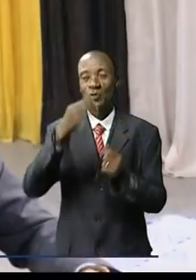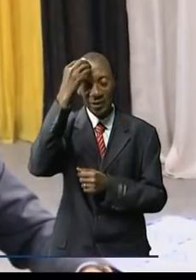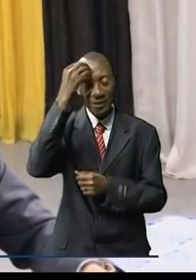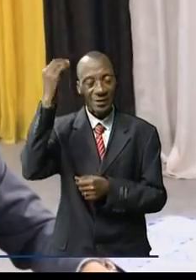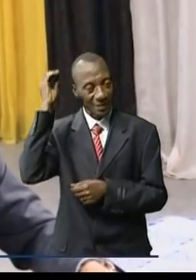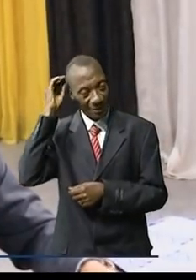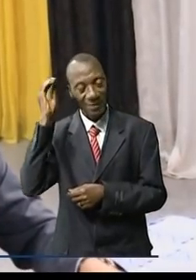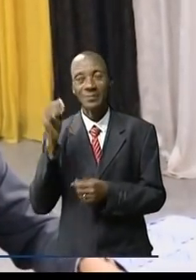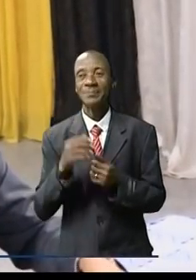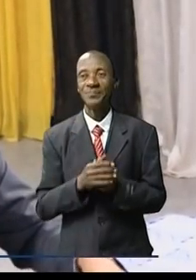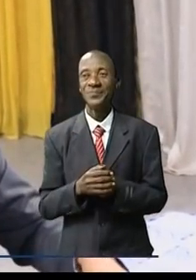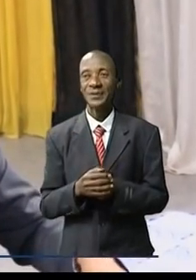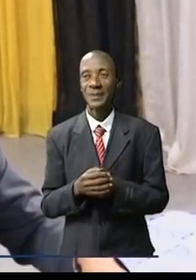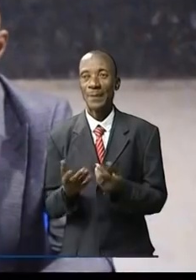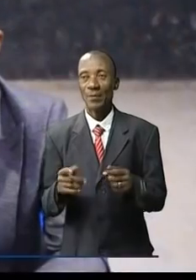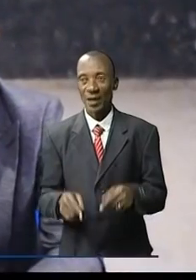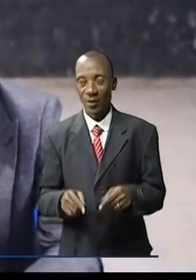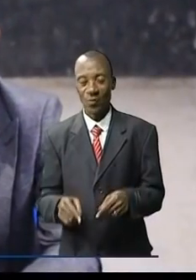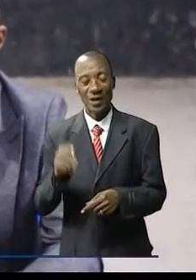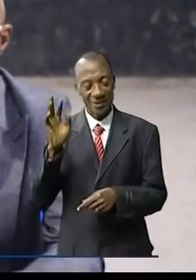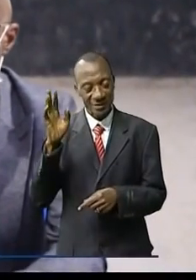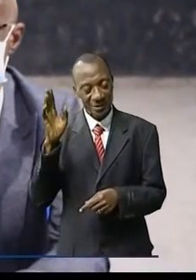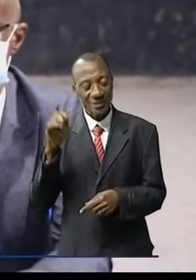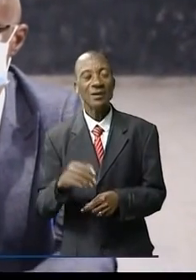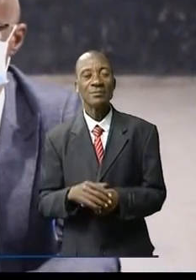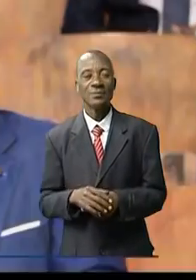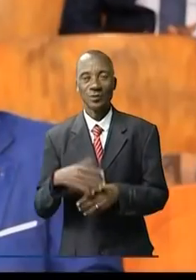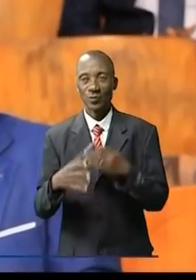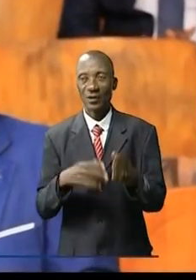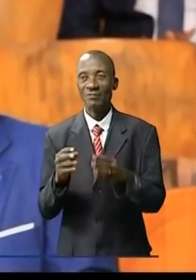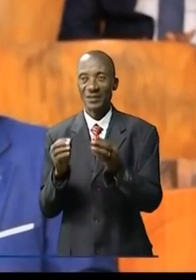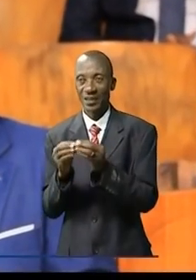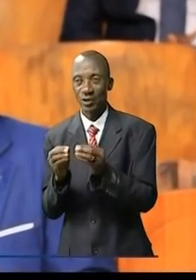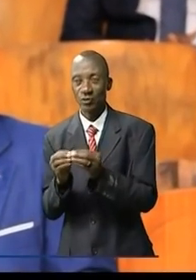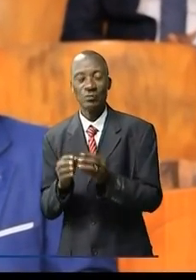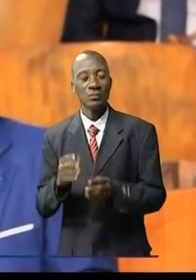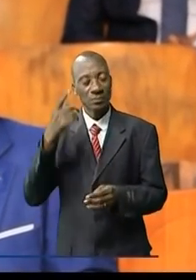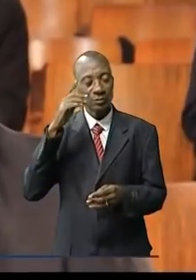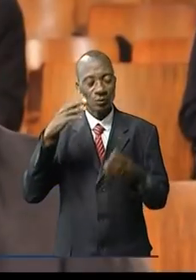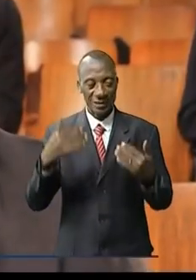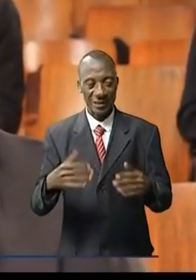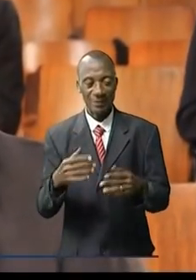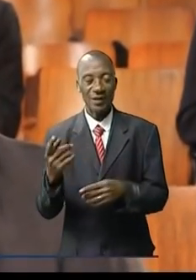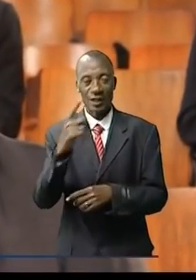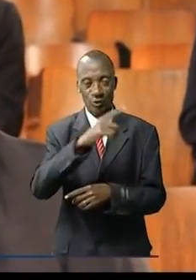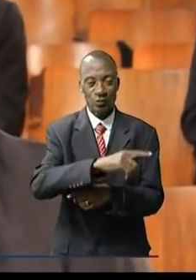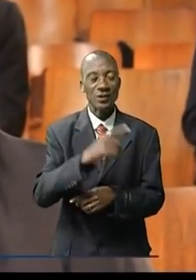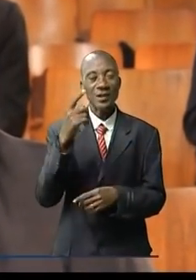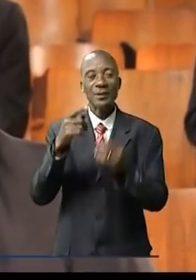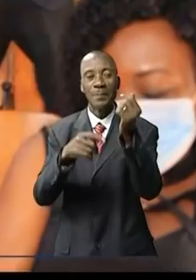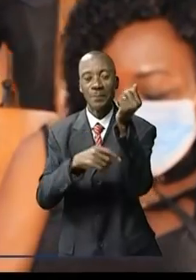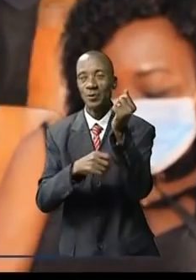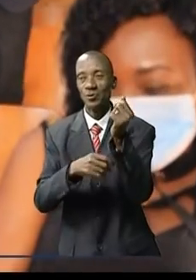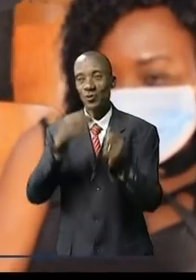ces concepts. En raison du repos imposé par la trêve dominicale, la célébration en RDC a eu lieu ce matin dans la grande